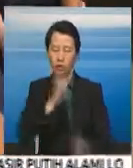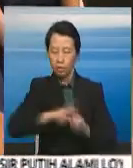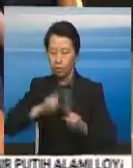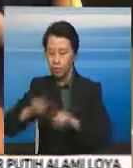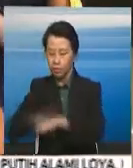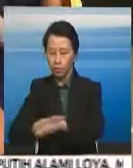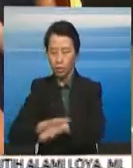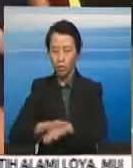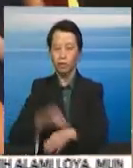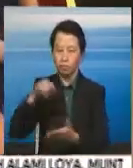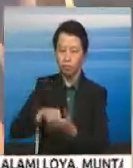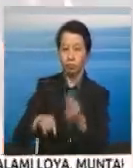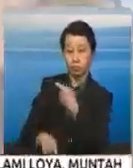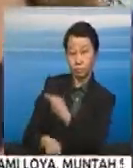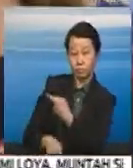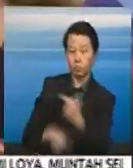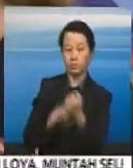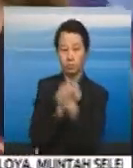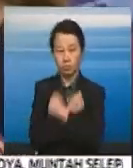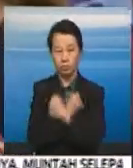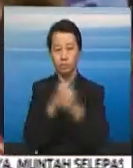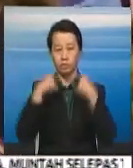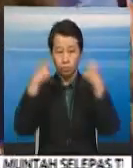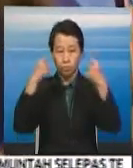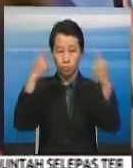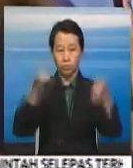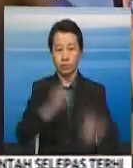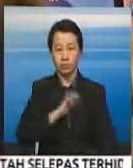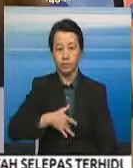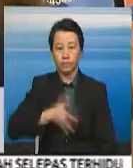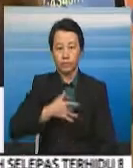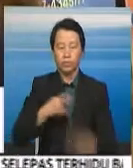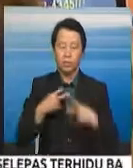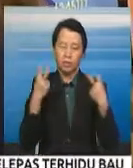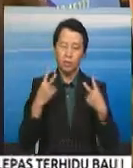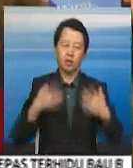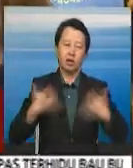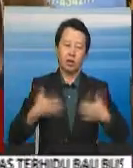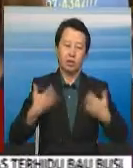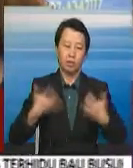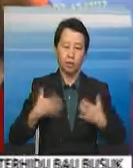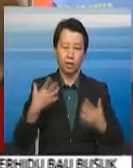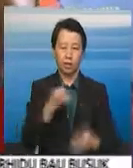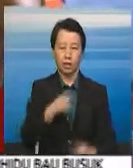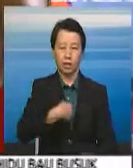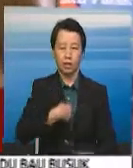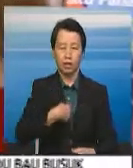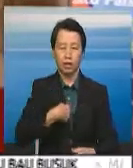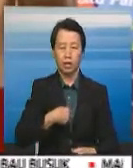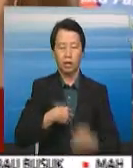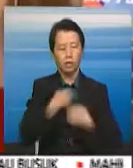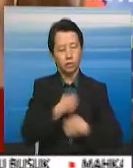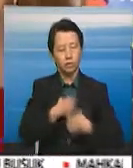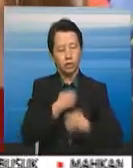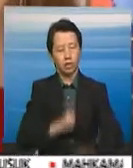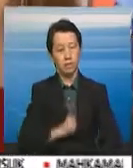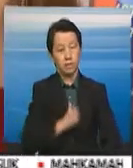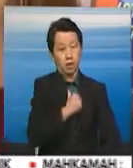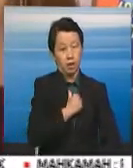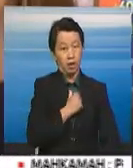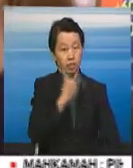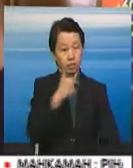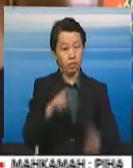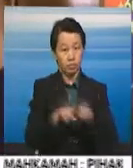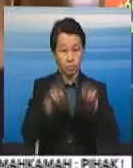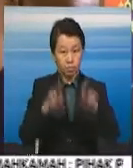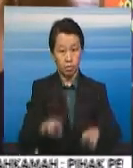kaum, inilah dia Patriot Jaya. Oh, so Winnie rasa sangat seronok dan Winnie rasa bangga dan semangat sebagai